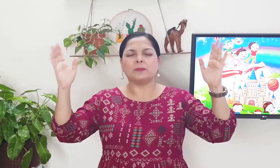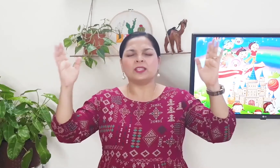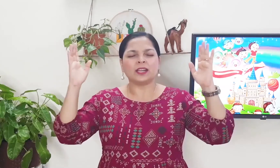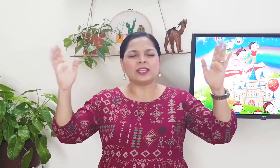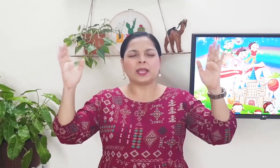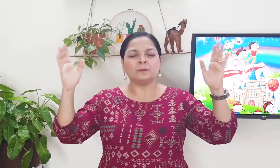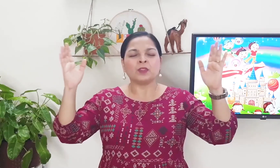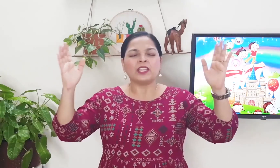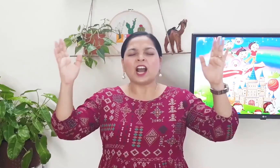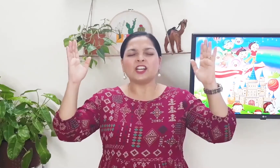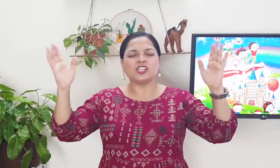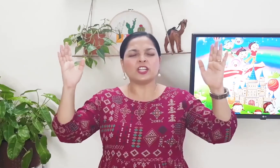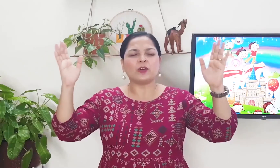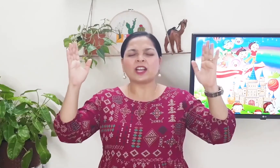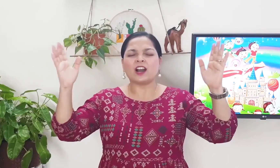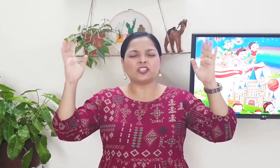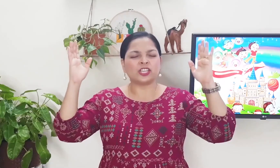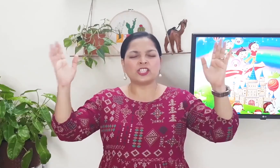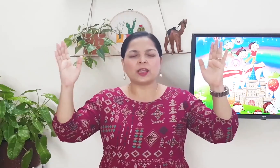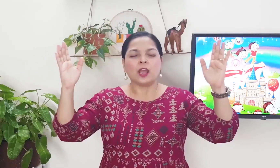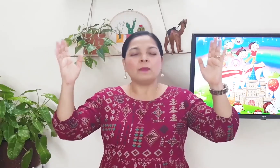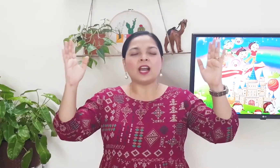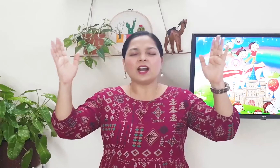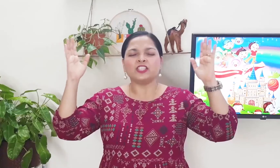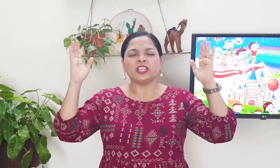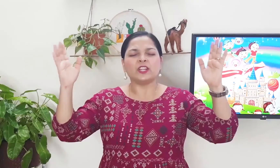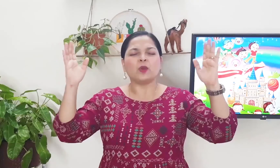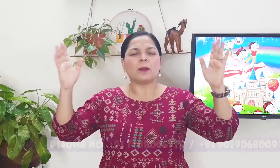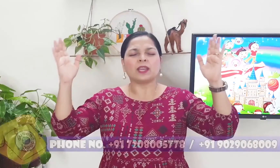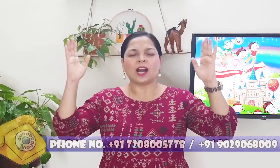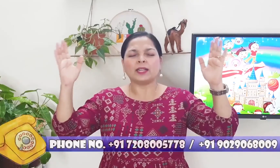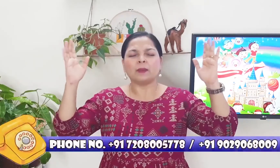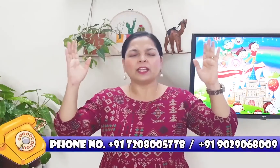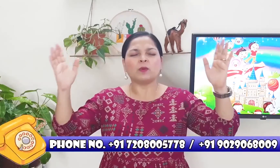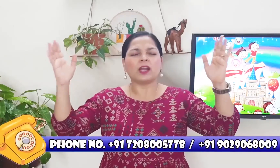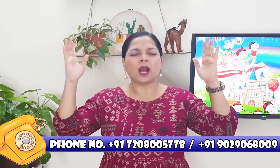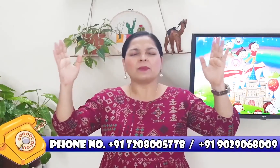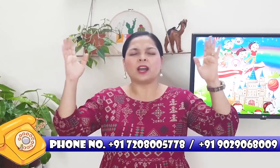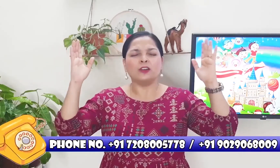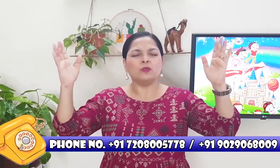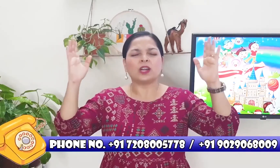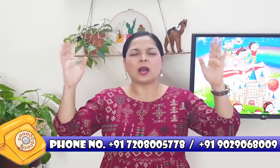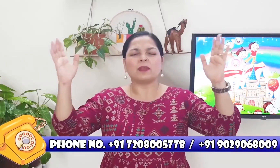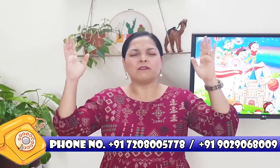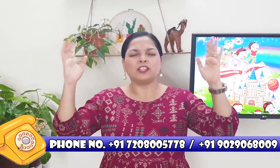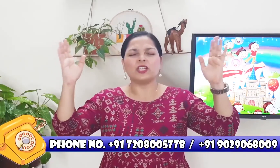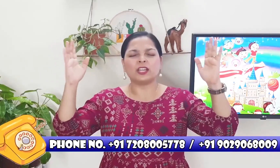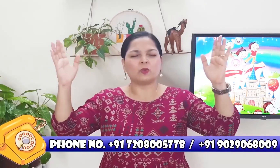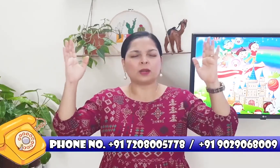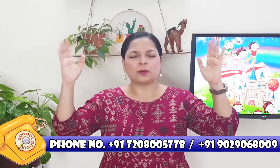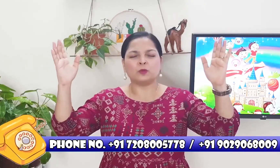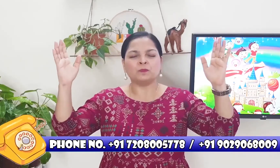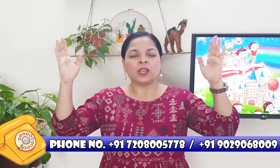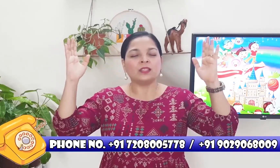कोई कब्जा नहीं है। यह आशीष है और एक आशीष है। मैंने आशीष देती हूँ आपके आत्मा के द्वारा, आपके अनुग्रह, आपके वचन